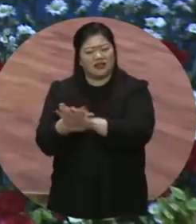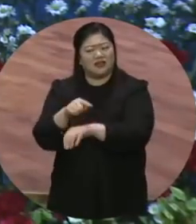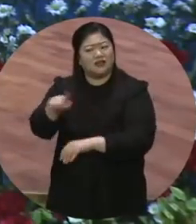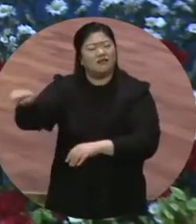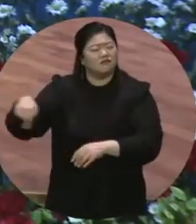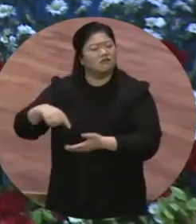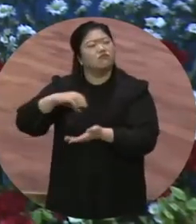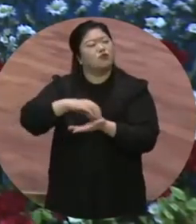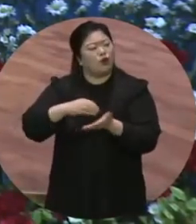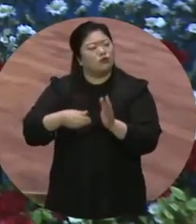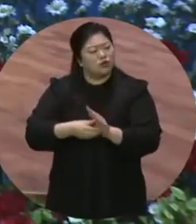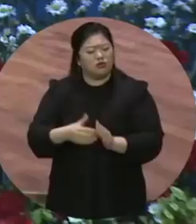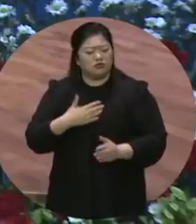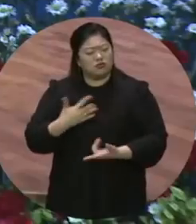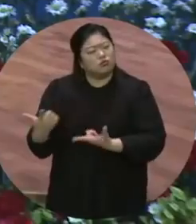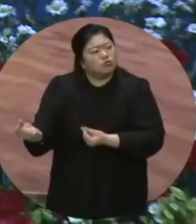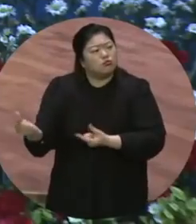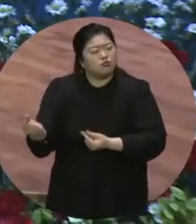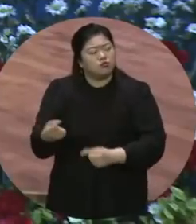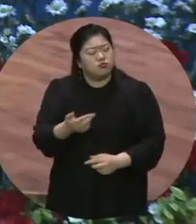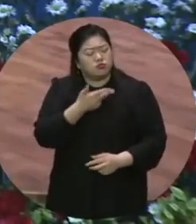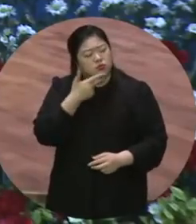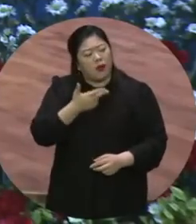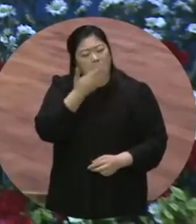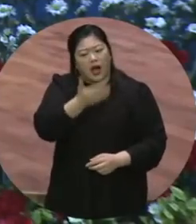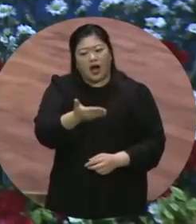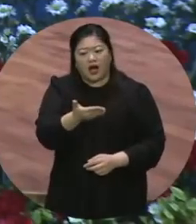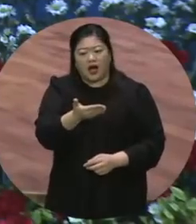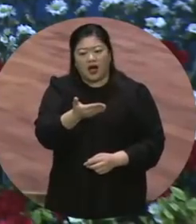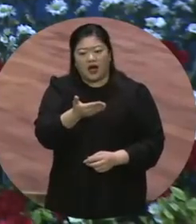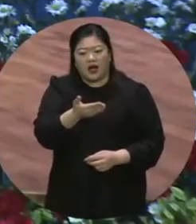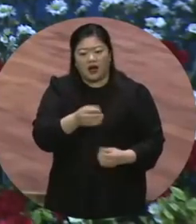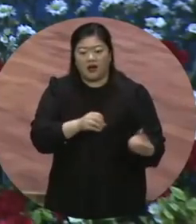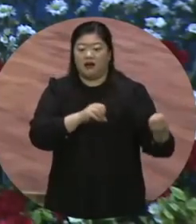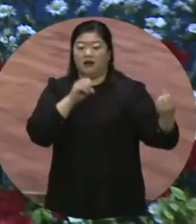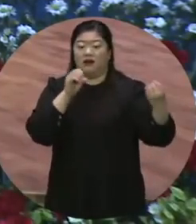합니다. 그랬어요. 그러니까